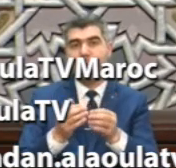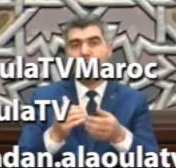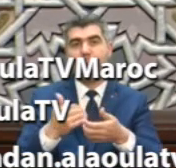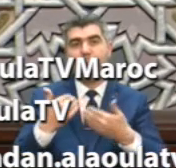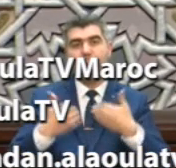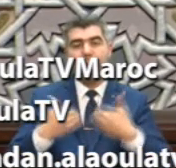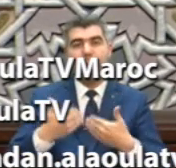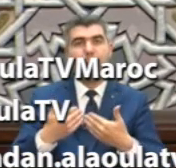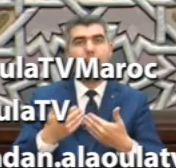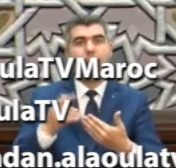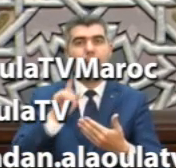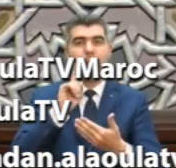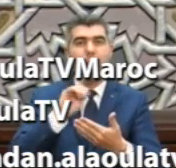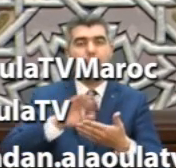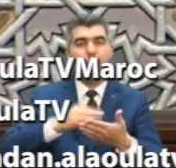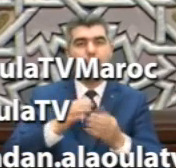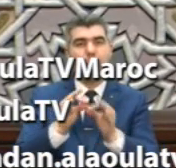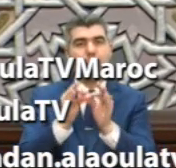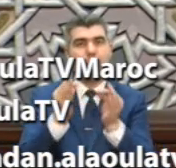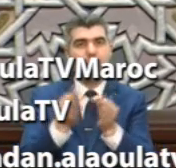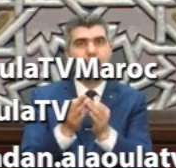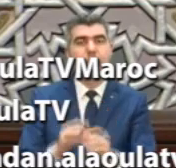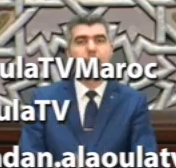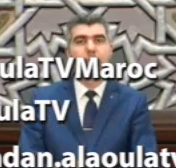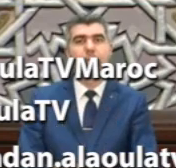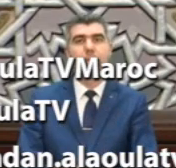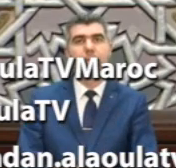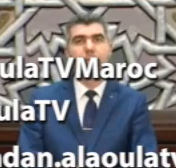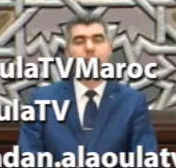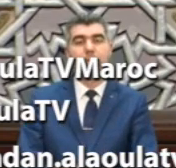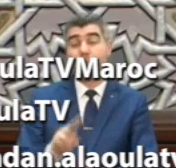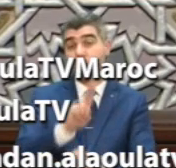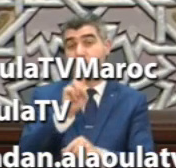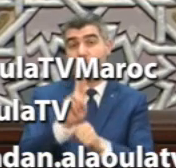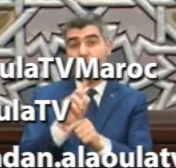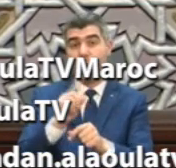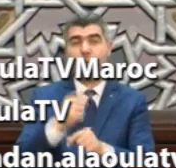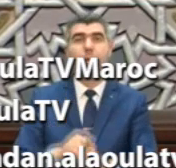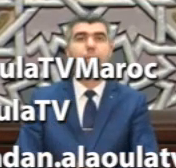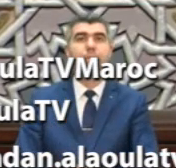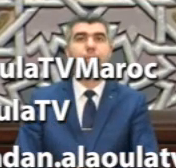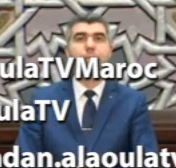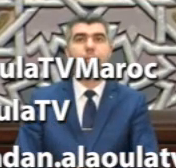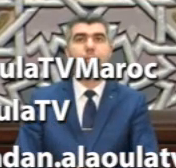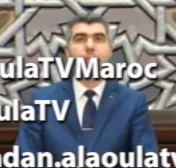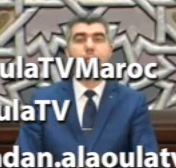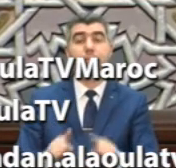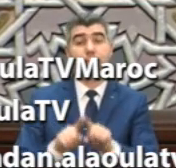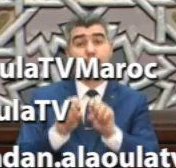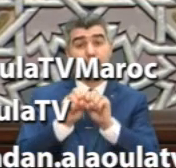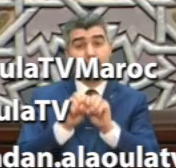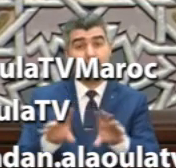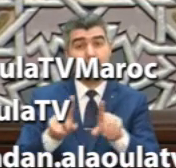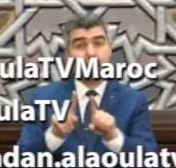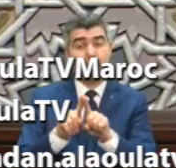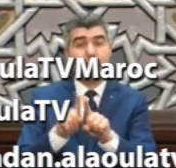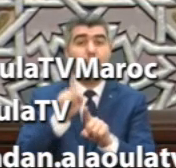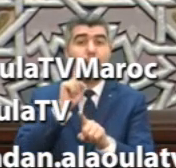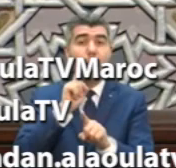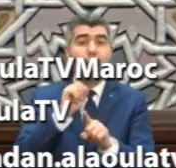والمساواة والتنمية الاجتماعية. ثلاثة أسئلة. السؤال الأول حول تنمية مهارات المرأة